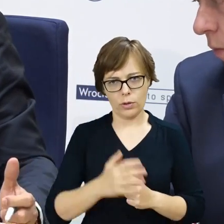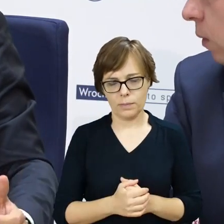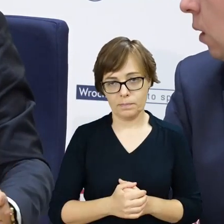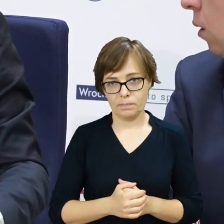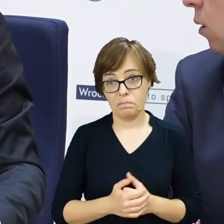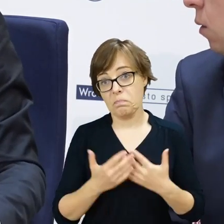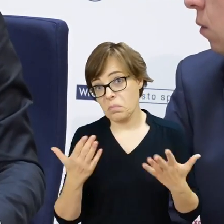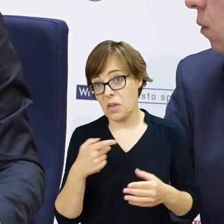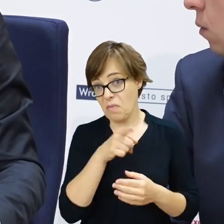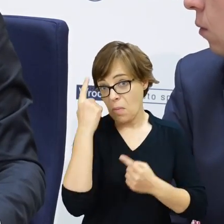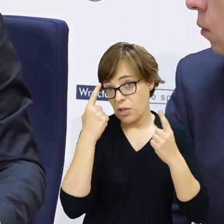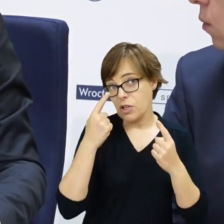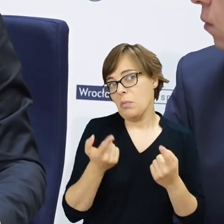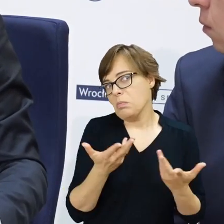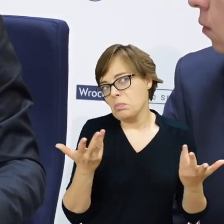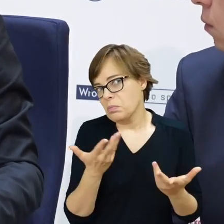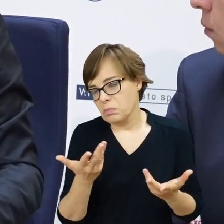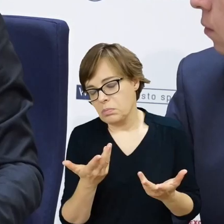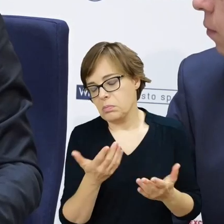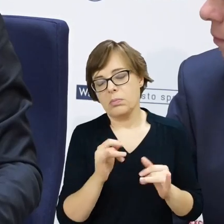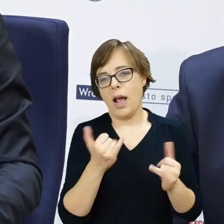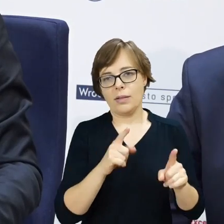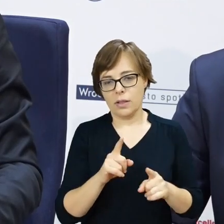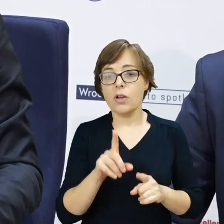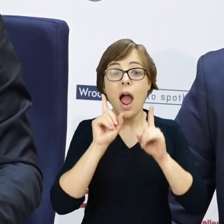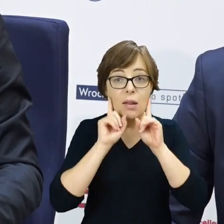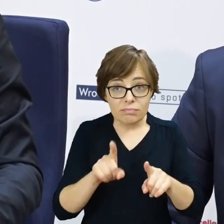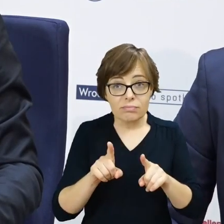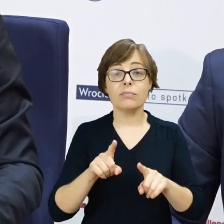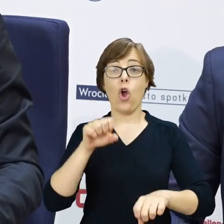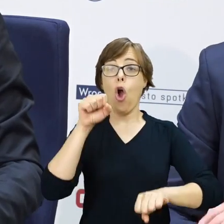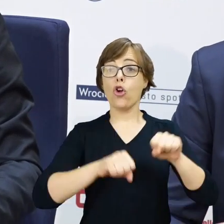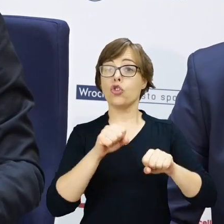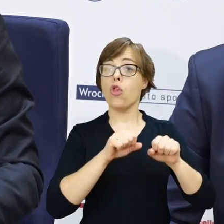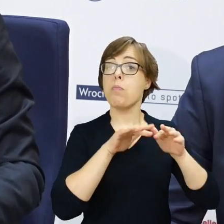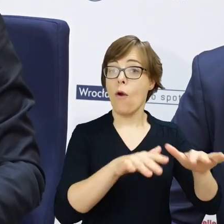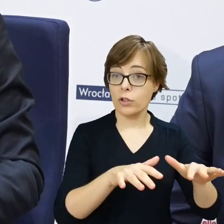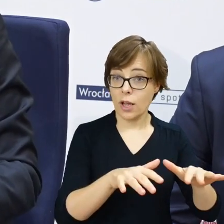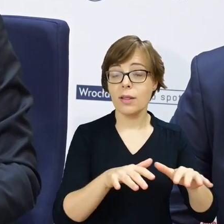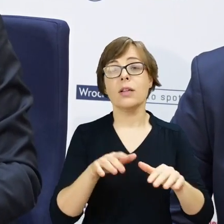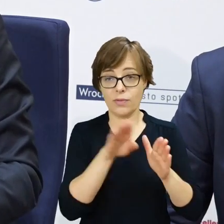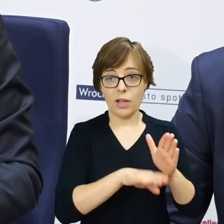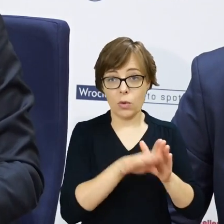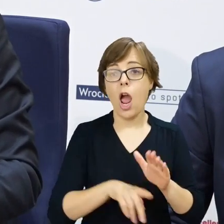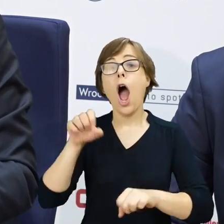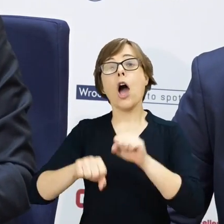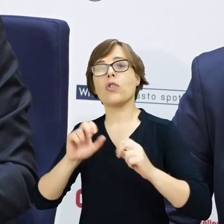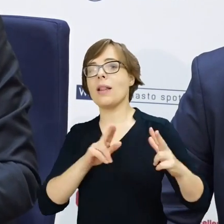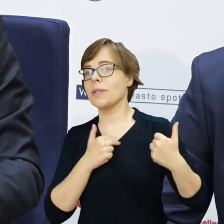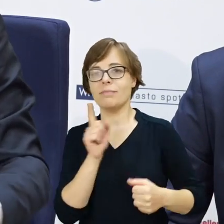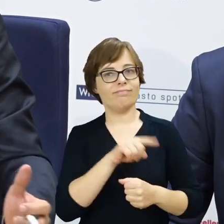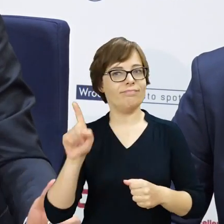model rozpoznawania sprawy przed sądami administracyjnymi różni się od postępowania przed sądem powszechnym. Nie możemy też uciekać w tradycyjne